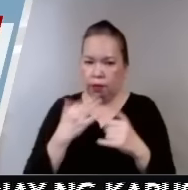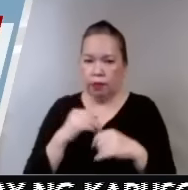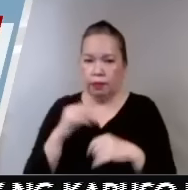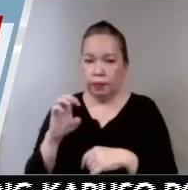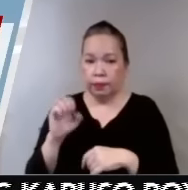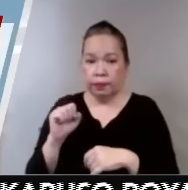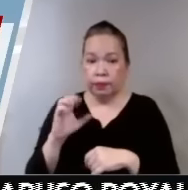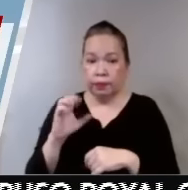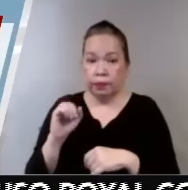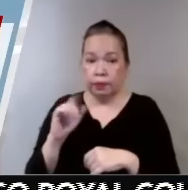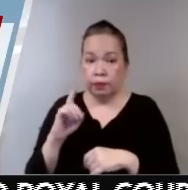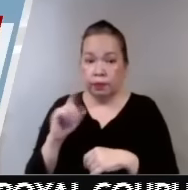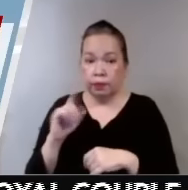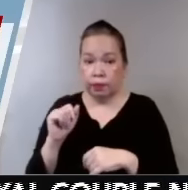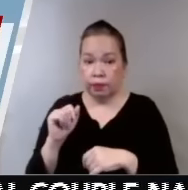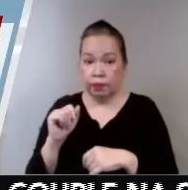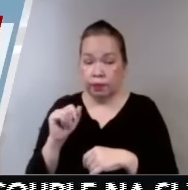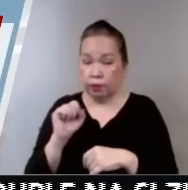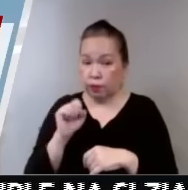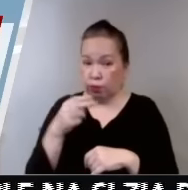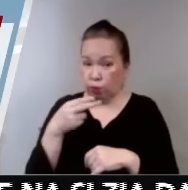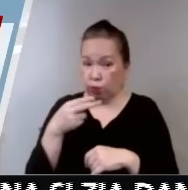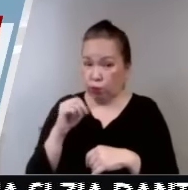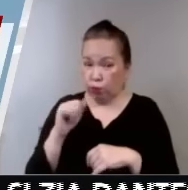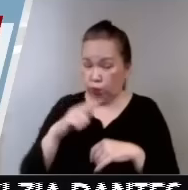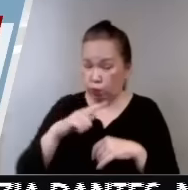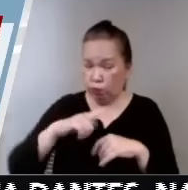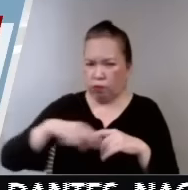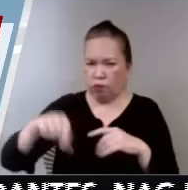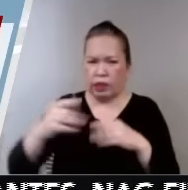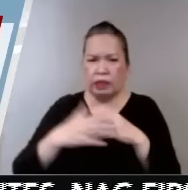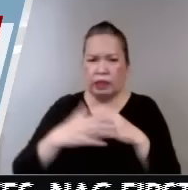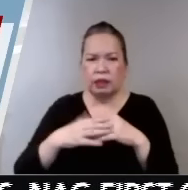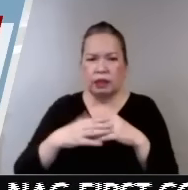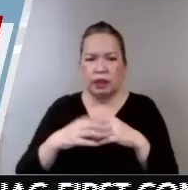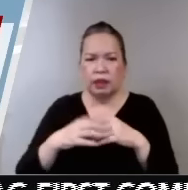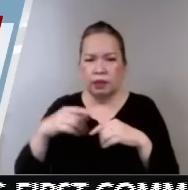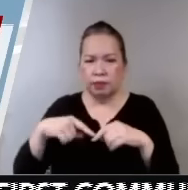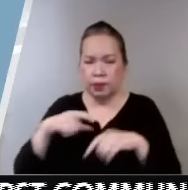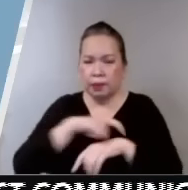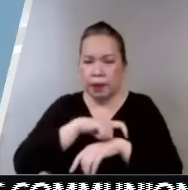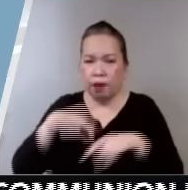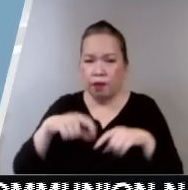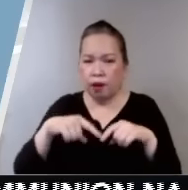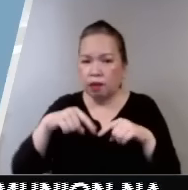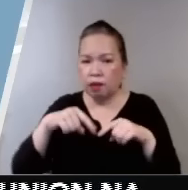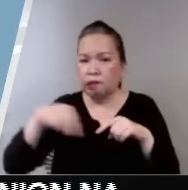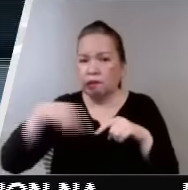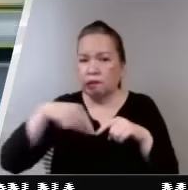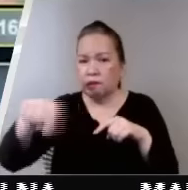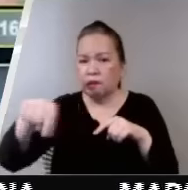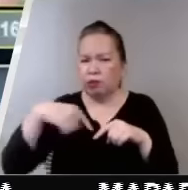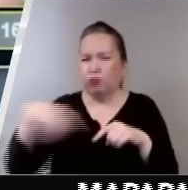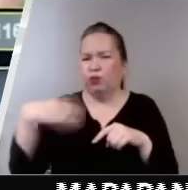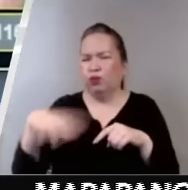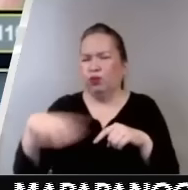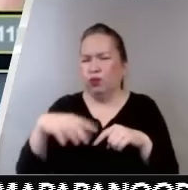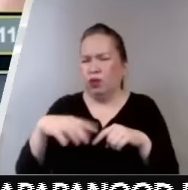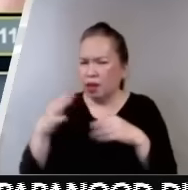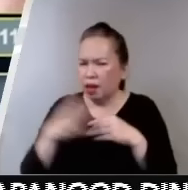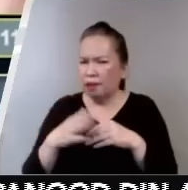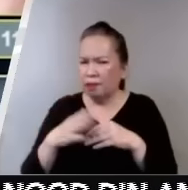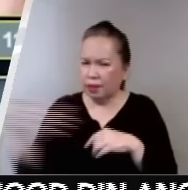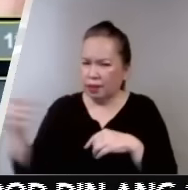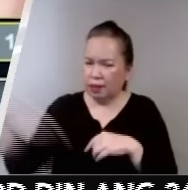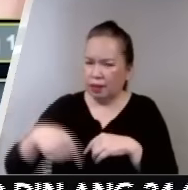just 75 nautical miles away from the coastline of Palawan. Ganyan na siyang kalapit ngayon. Sinisid